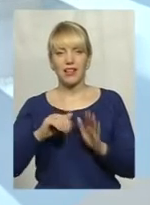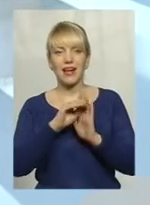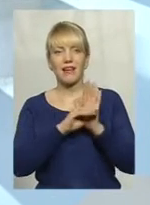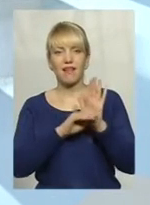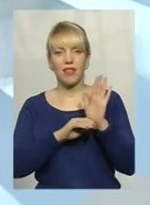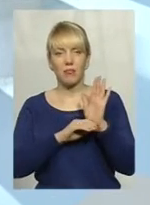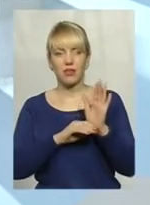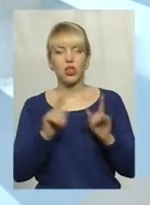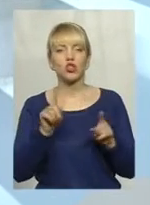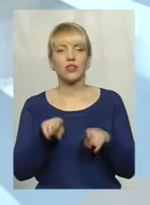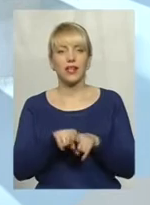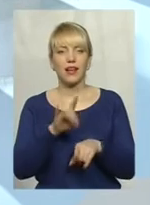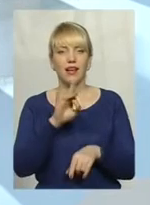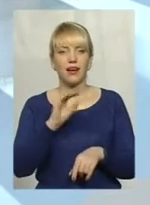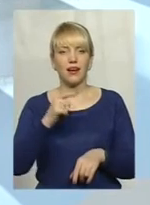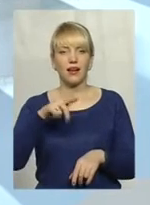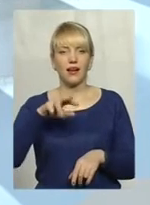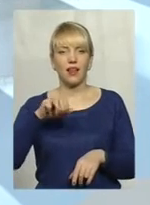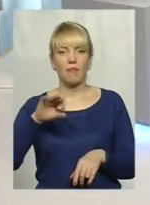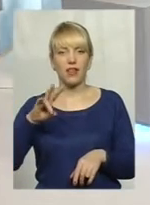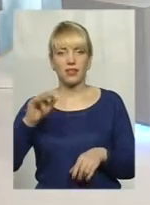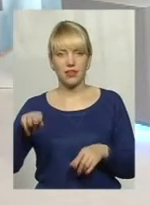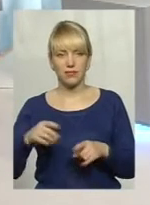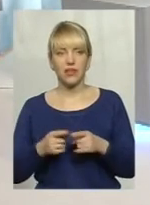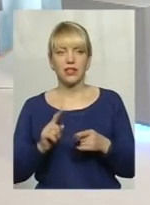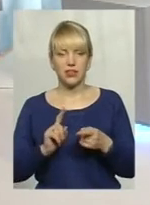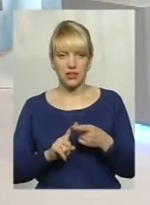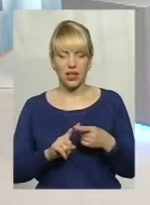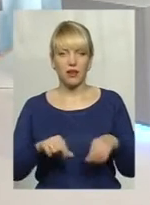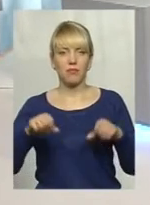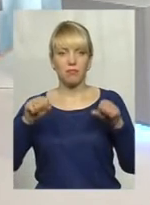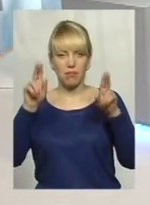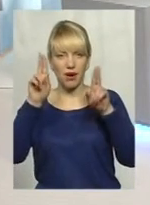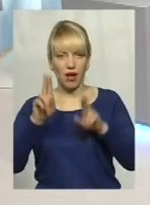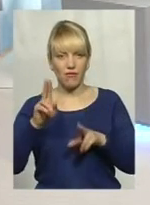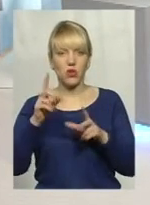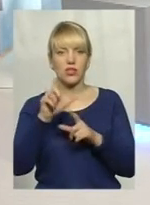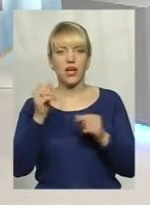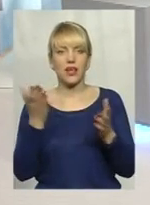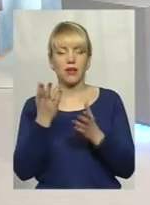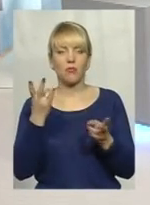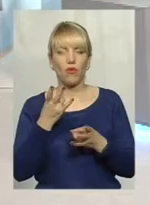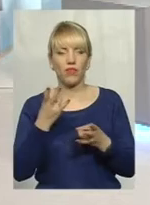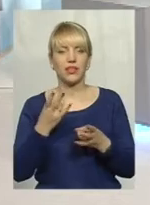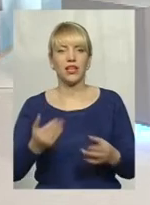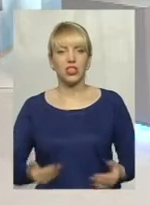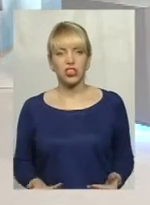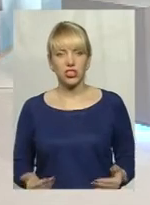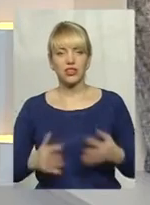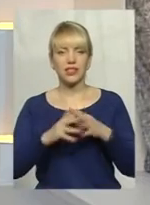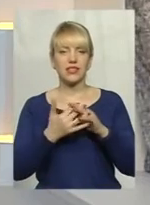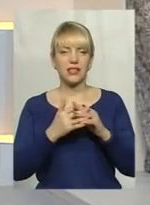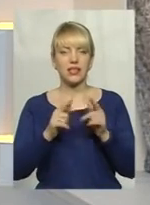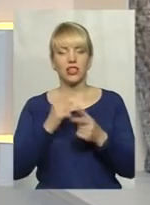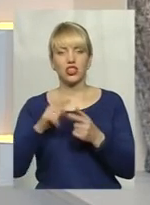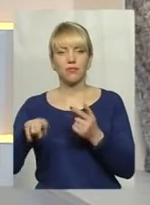тобто що таке регламент, почнемо з самого початку. Ну, власне, це правило, за яким має жити та сільська чи міська рада.